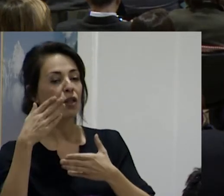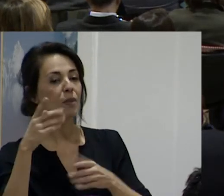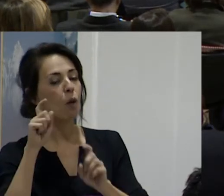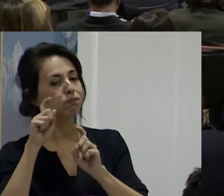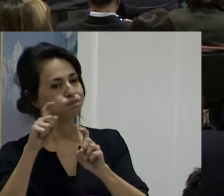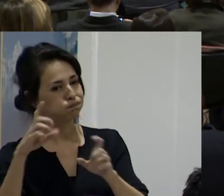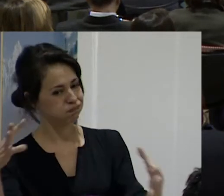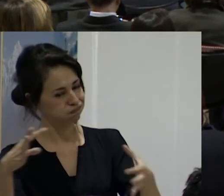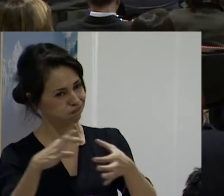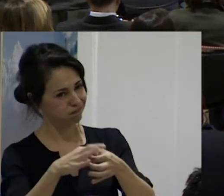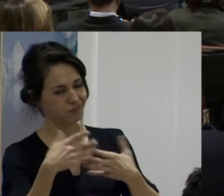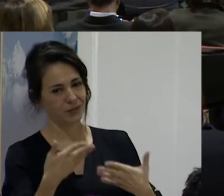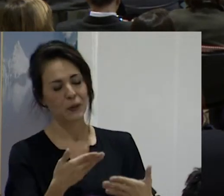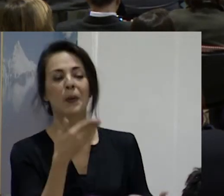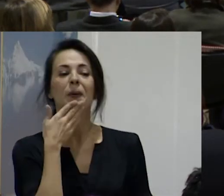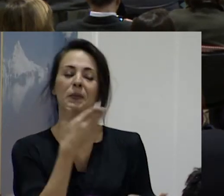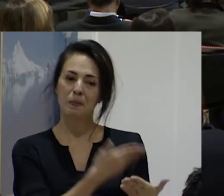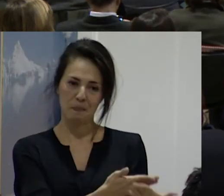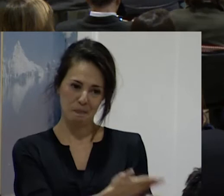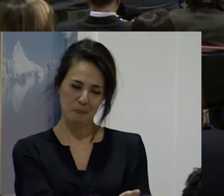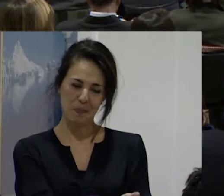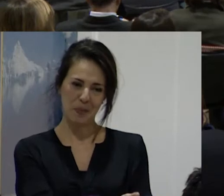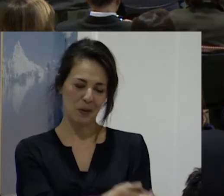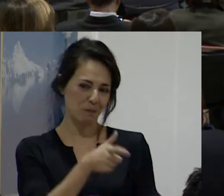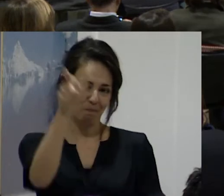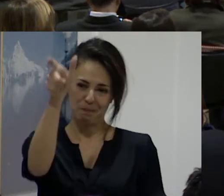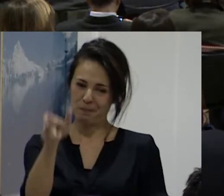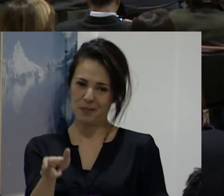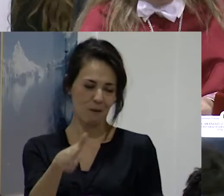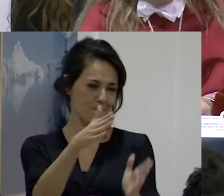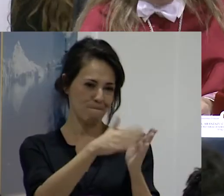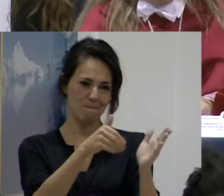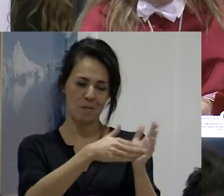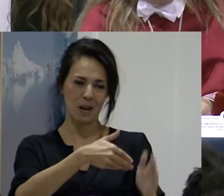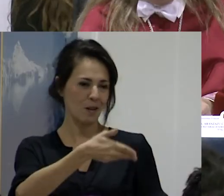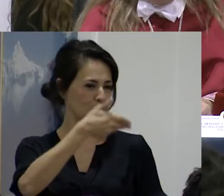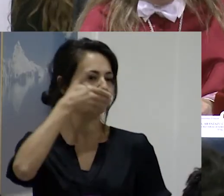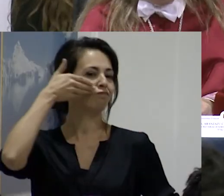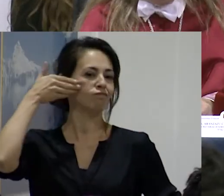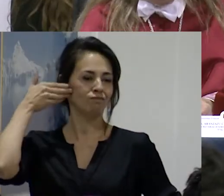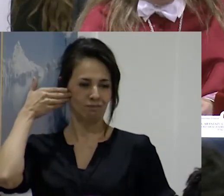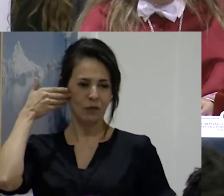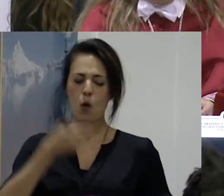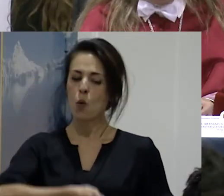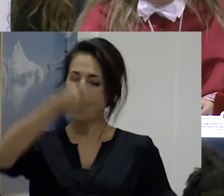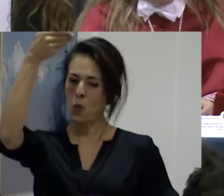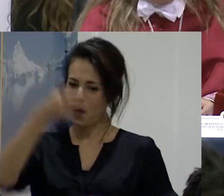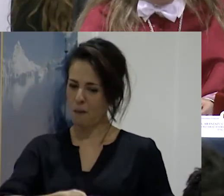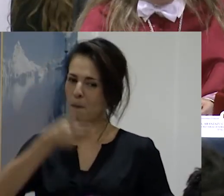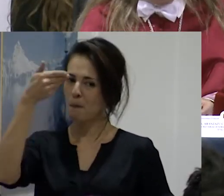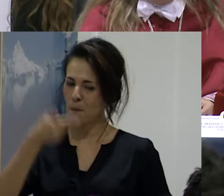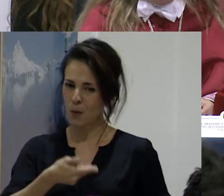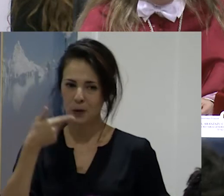més que dir que ens trobem front a un valencià il·lustre. Un valencià il·lustre que evidentment